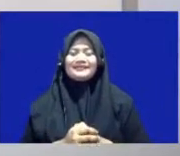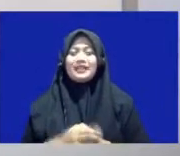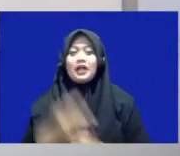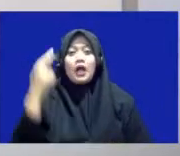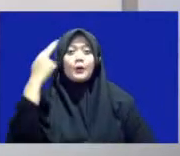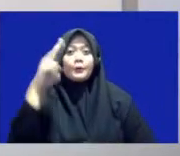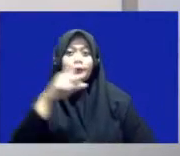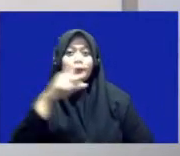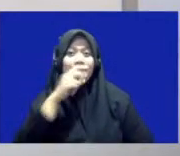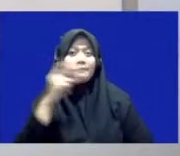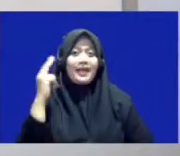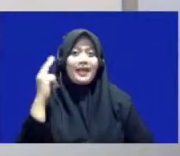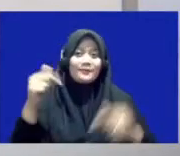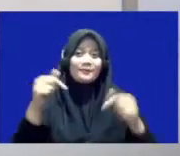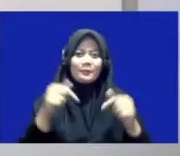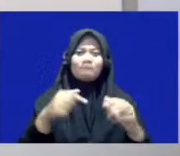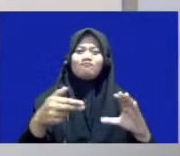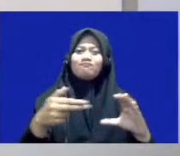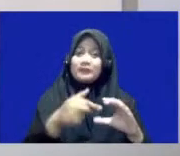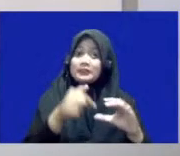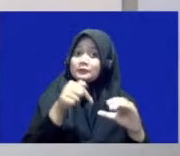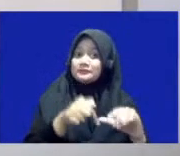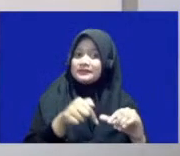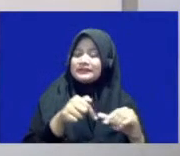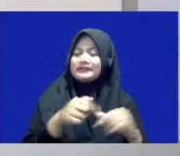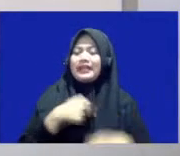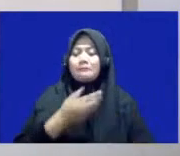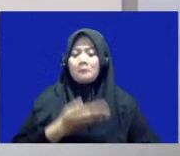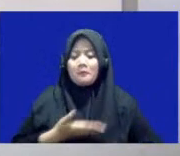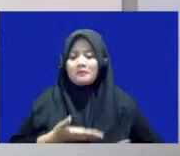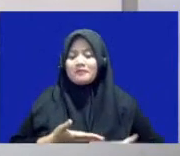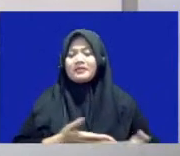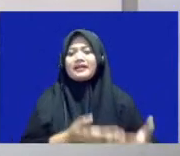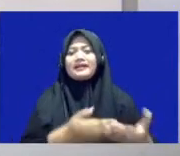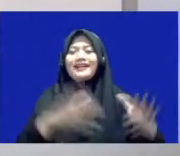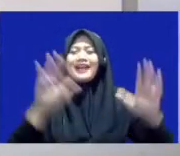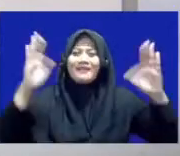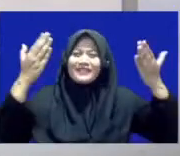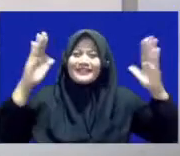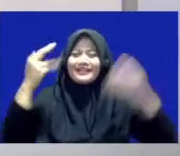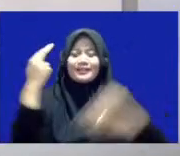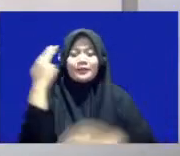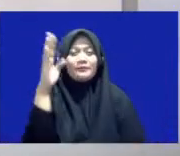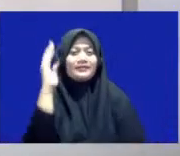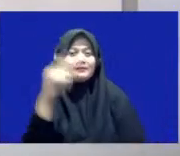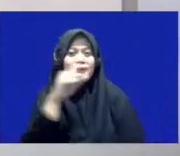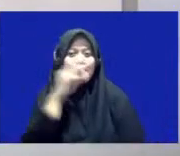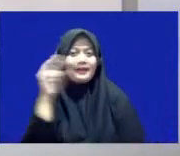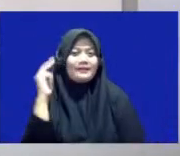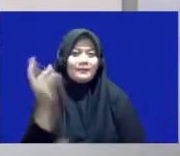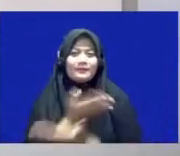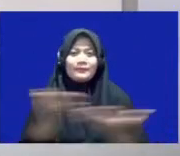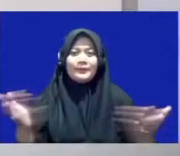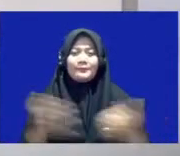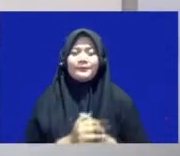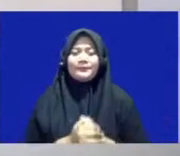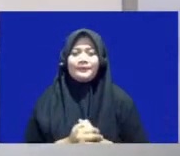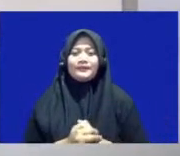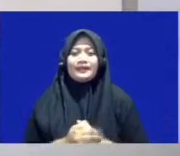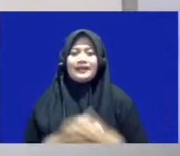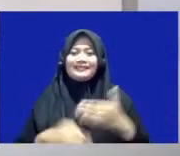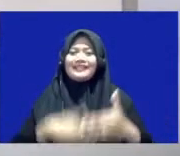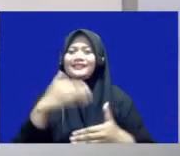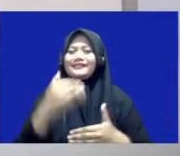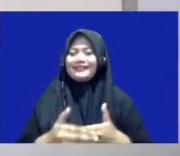interesting presentation. So, ladies and gentlemen, moving along to our next agenda is a presentation that will be